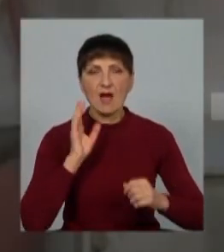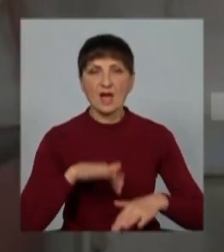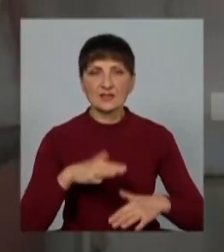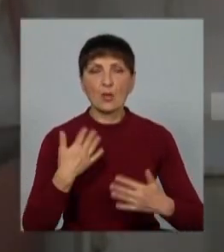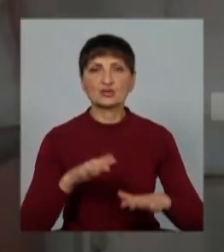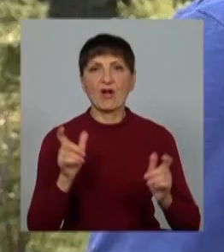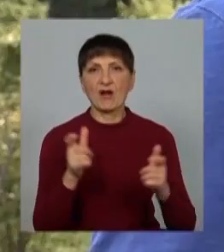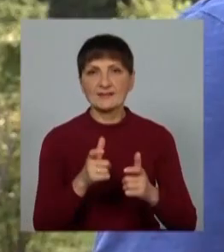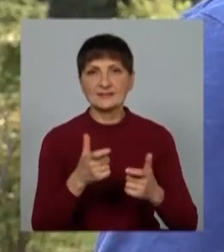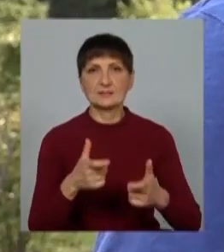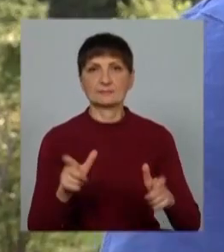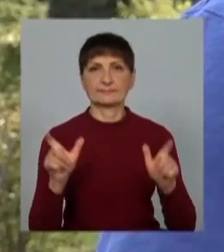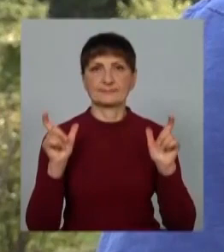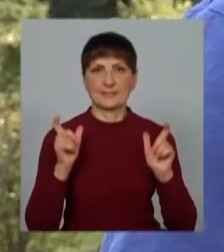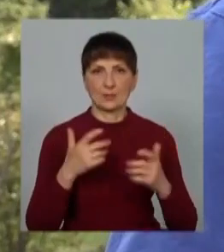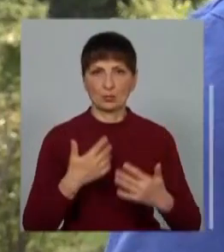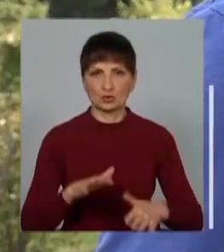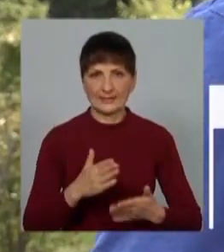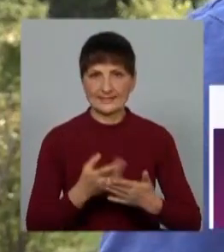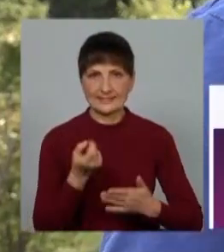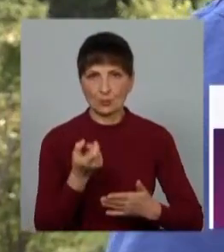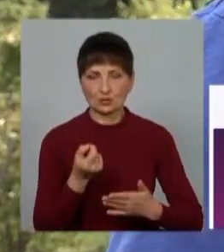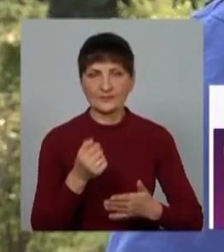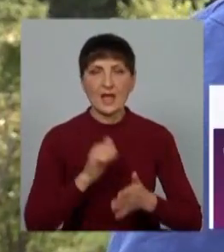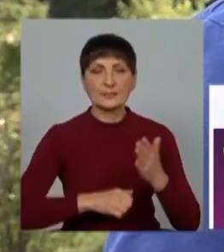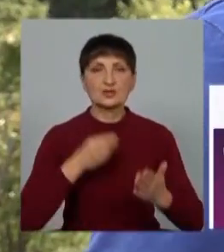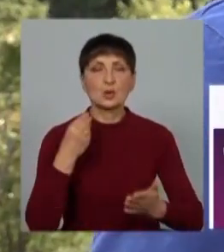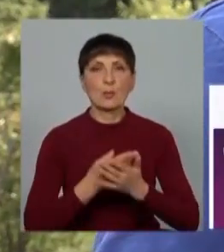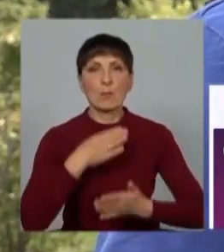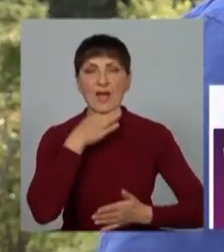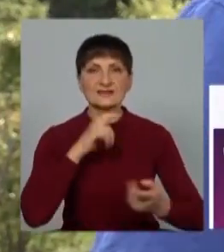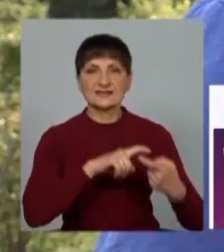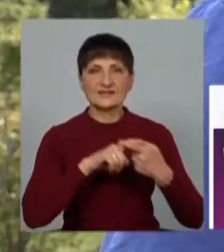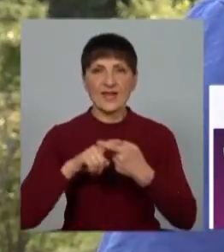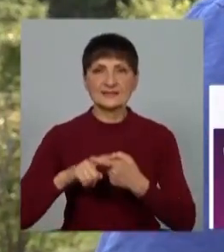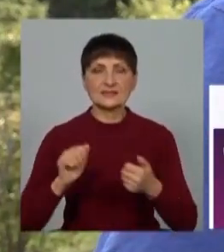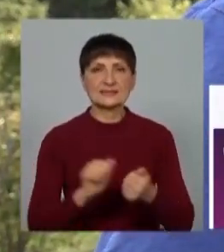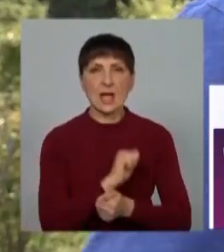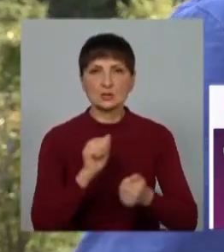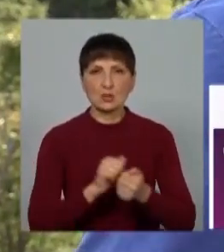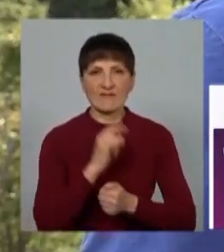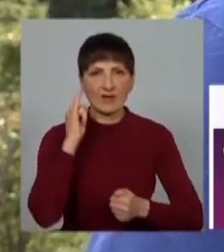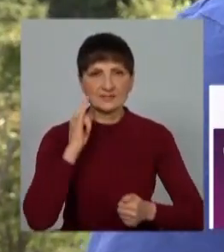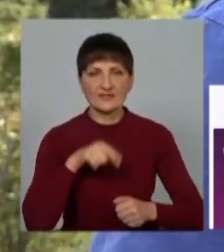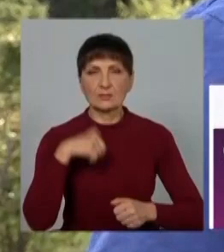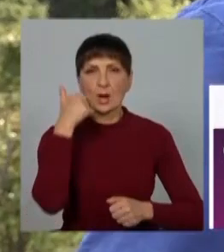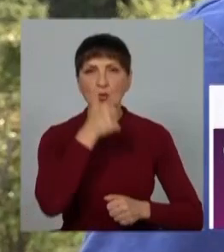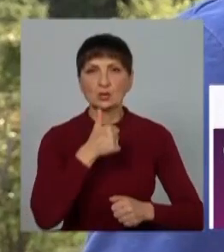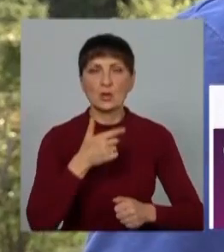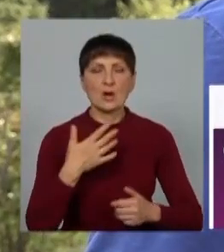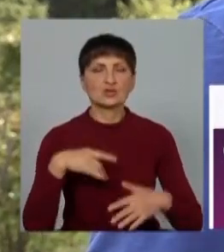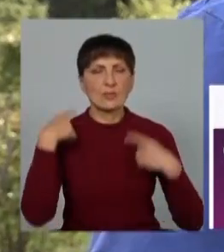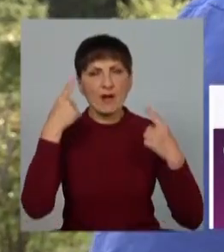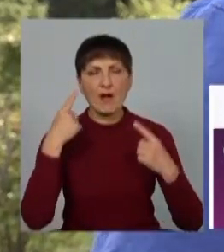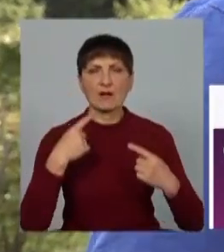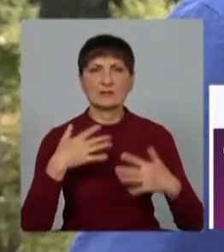послаблением карантина. Причина подорожания мяса напрямую связана с засухой в стране. В этом году массово гибнул скот,